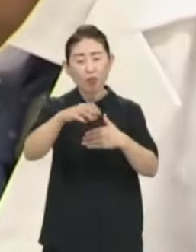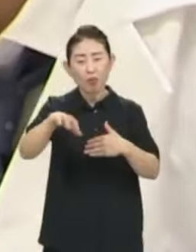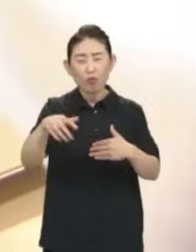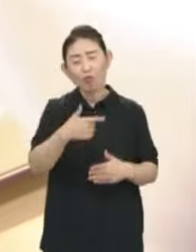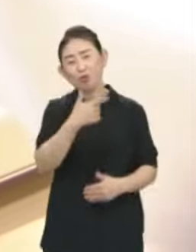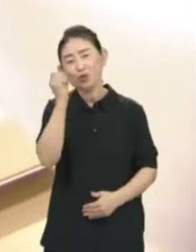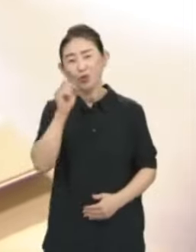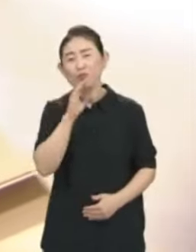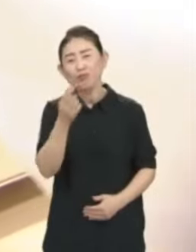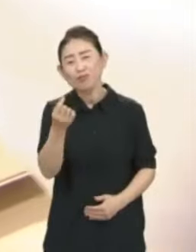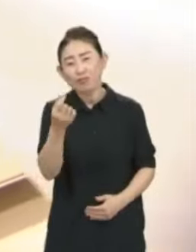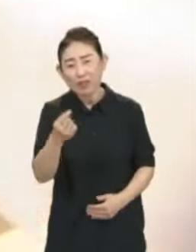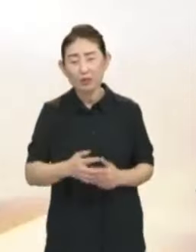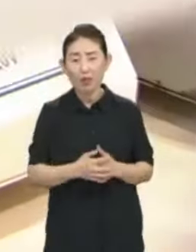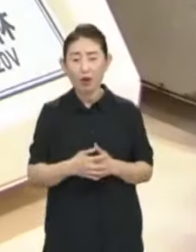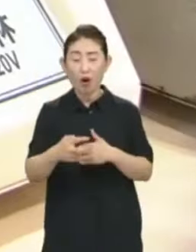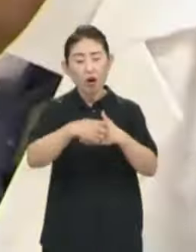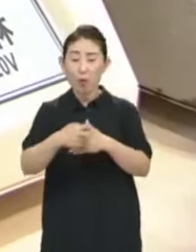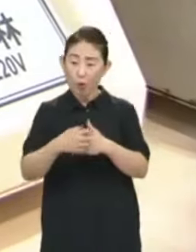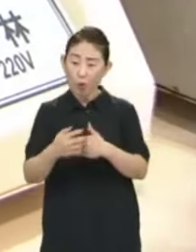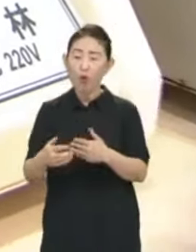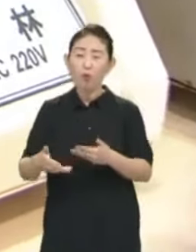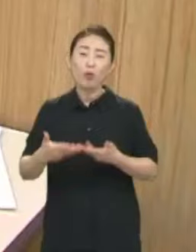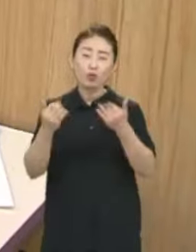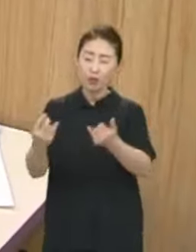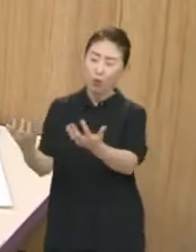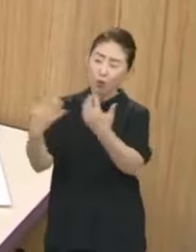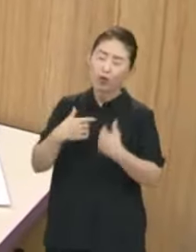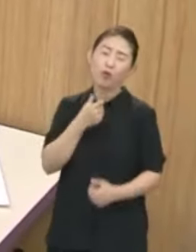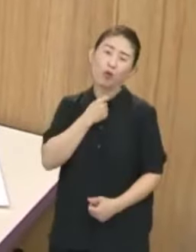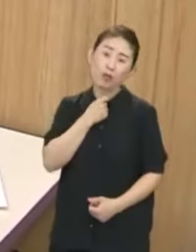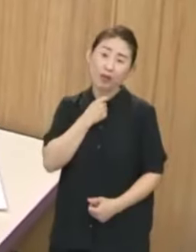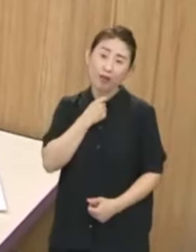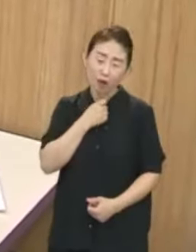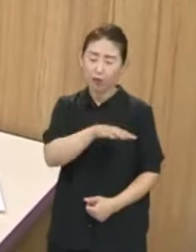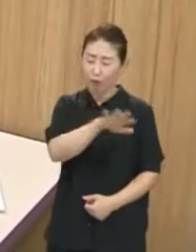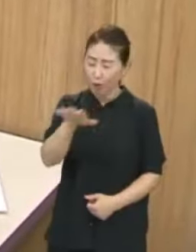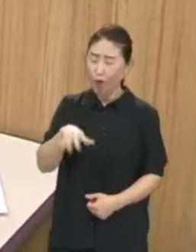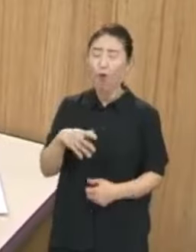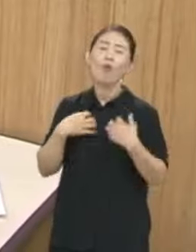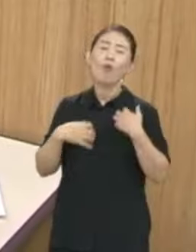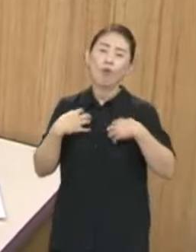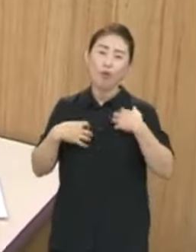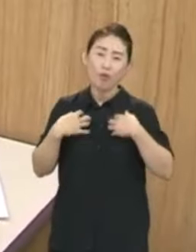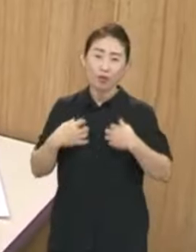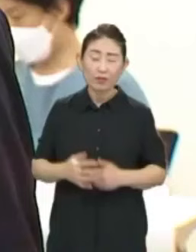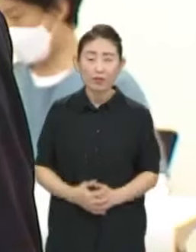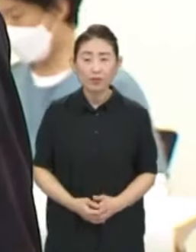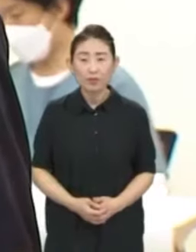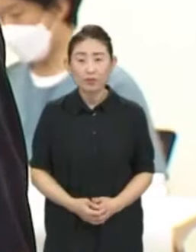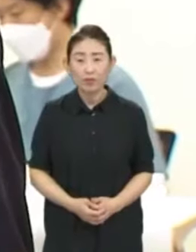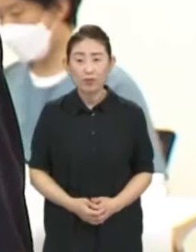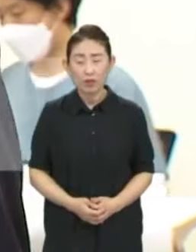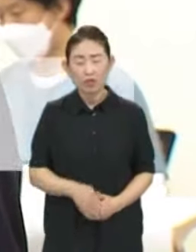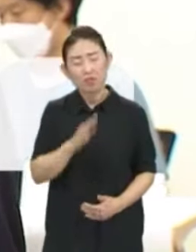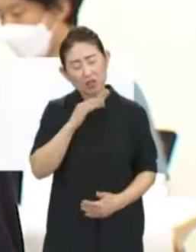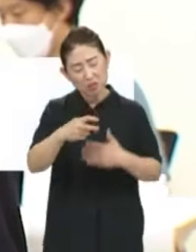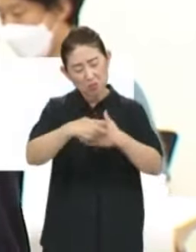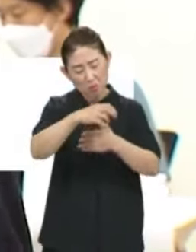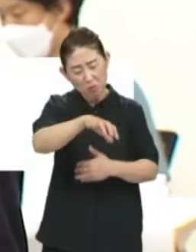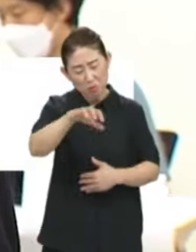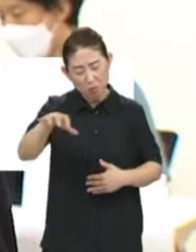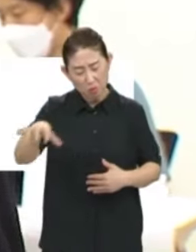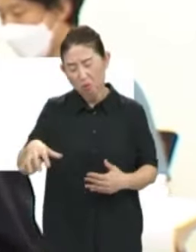농촌 지역인 만큼 의료봉사에 대한 수요도 많고 그만큼 주민 반응도 좋습니다. 의료가 취약하긴 해요. 엄청